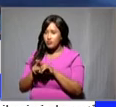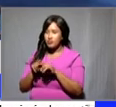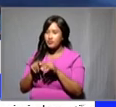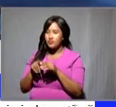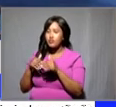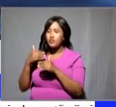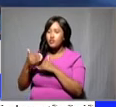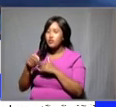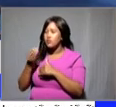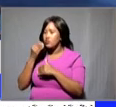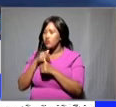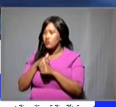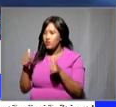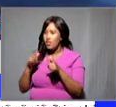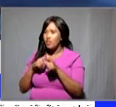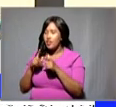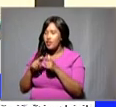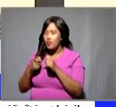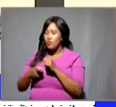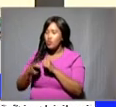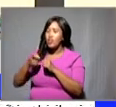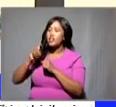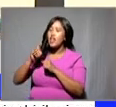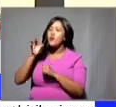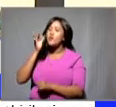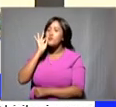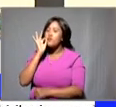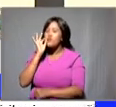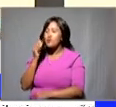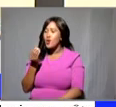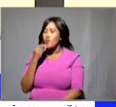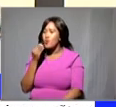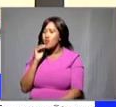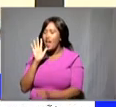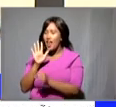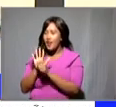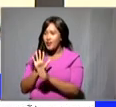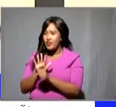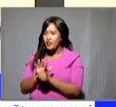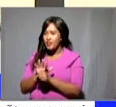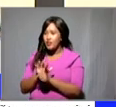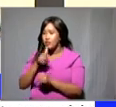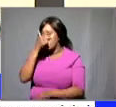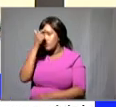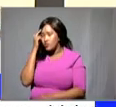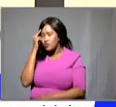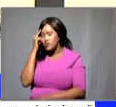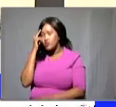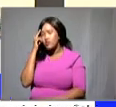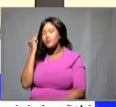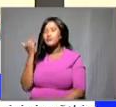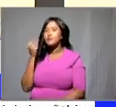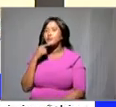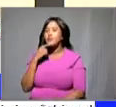balanced diet no kogerera kiria nyamushitagwo fruits muno muno muno matunda todo gukwira